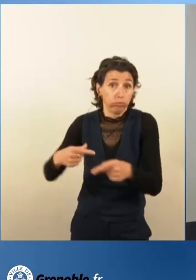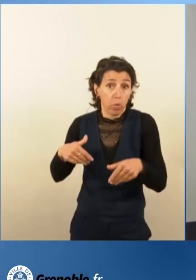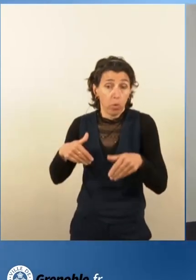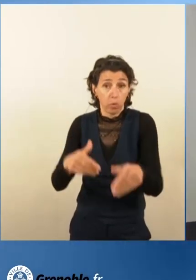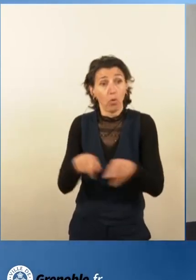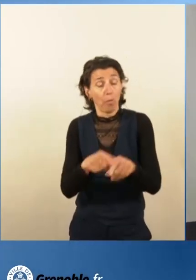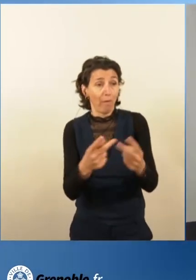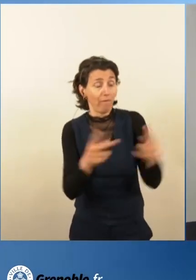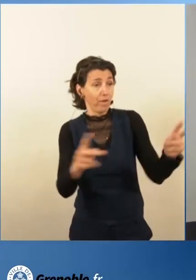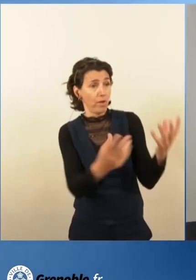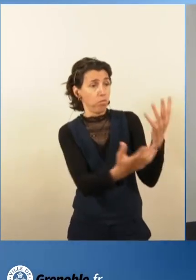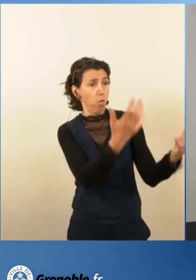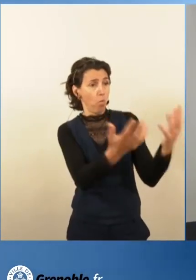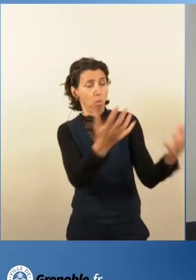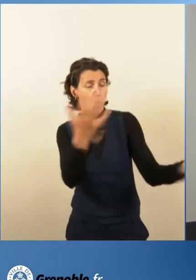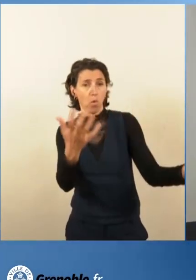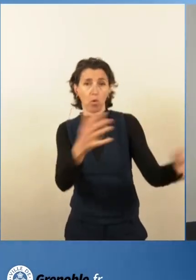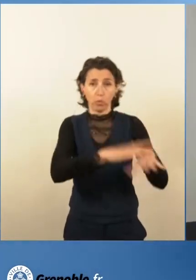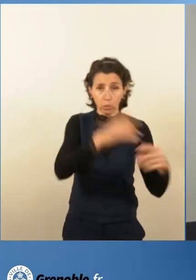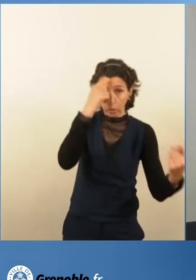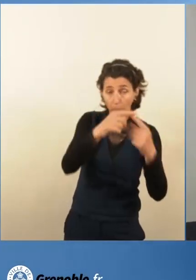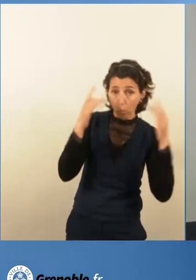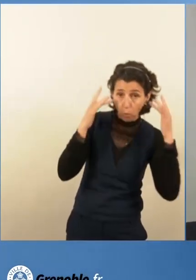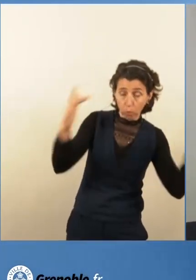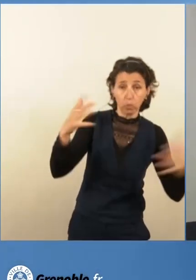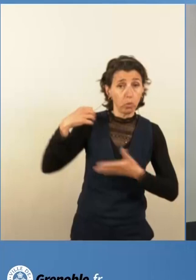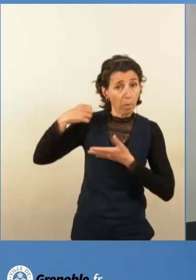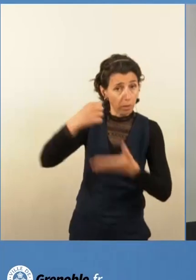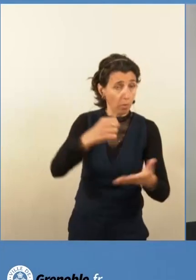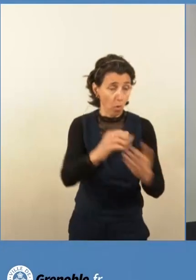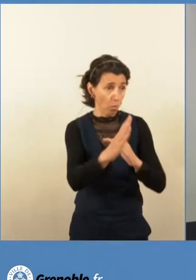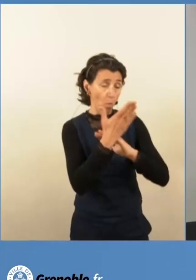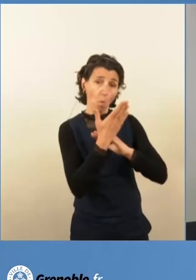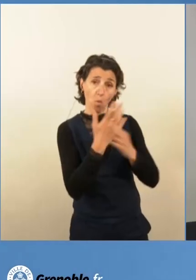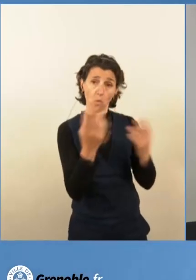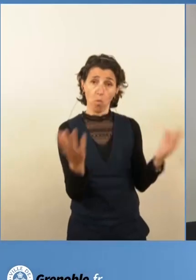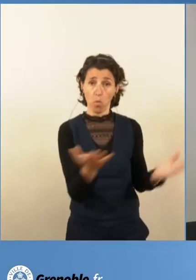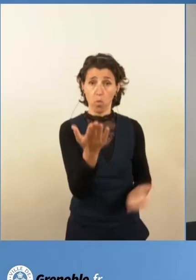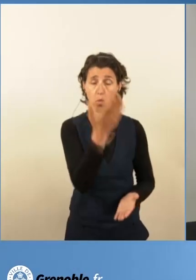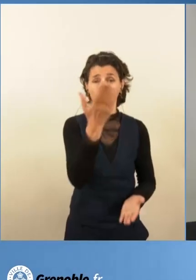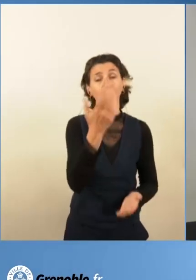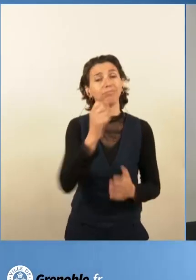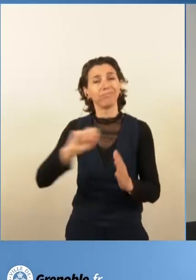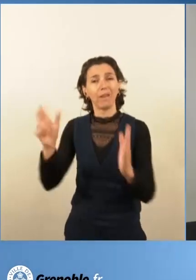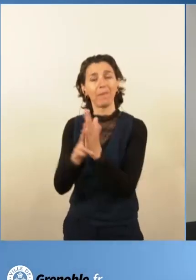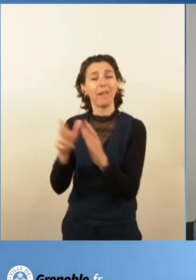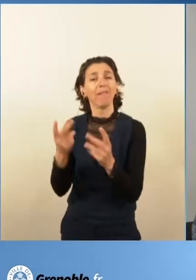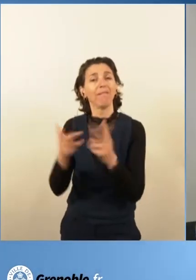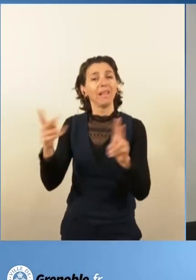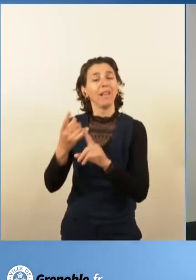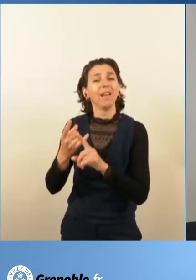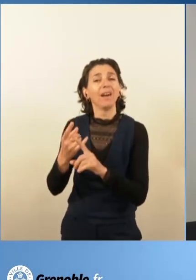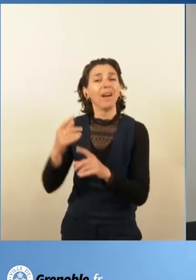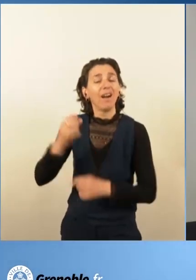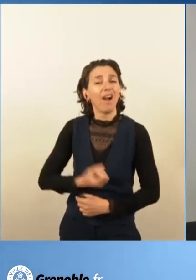en termes de culture et de patrimoine et notamment en pleine cohérence avec le label Ville d'Art et d'Histoire que nous avons obtenu en